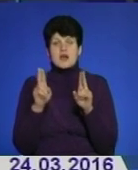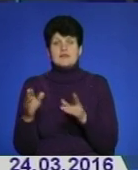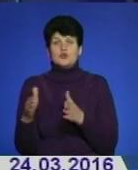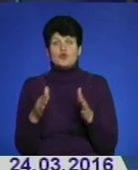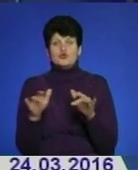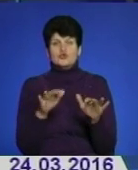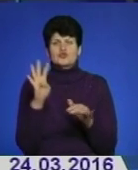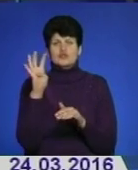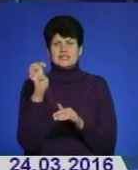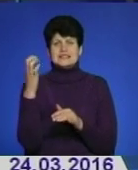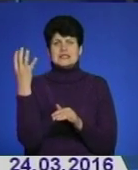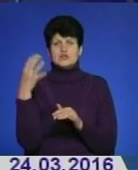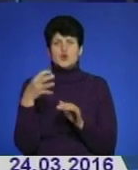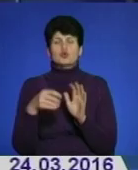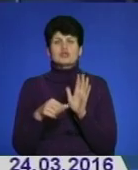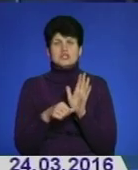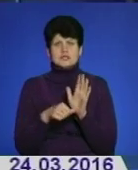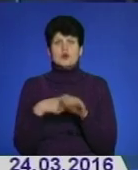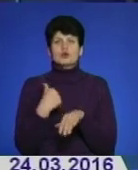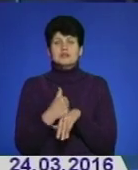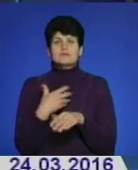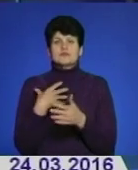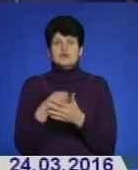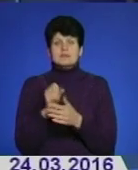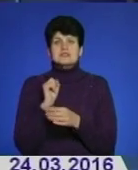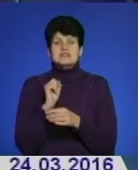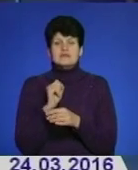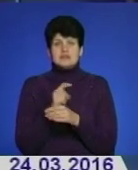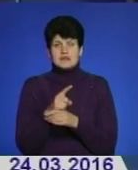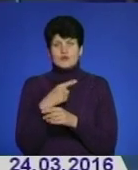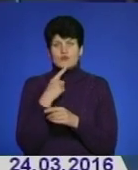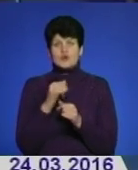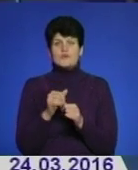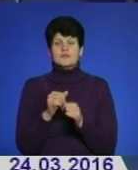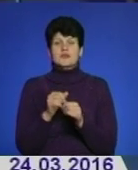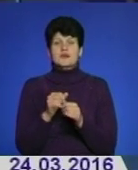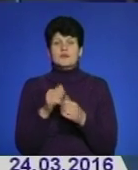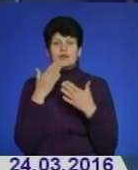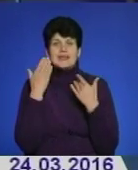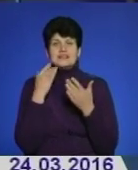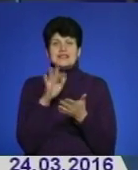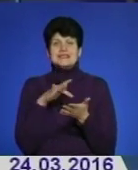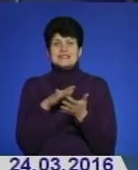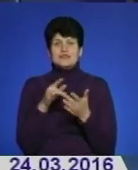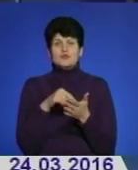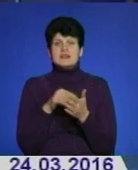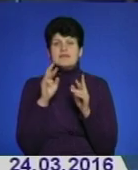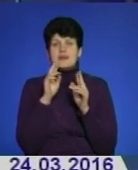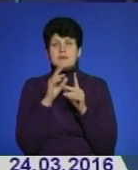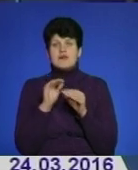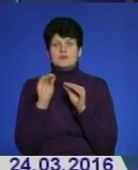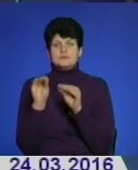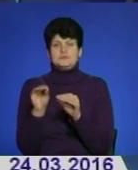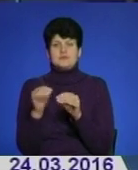– 446. Головним своїм завданням на даний час називають розвантаження центру міста від неправильно припаркованих